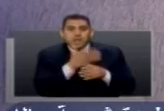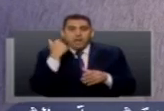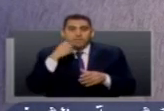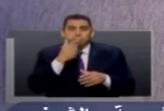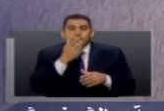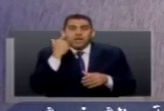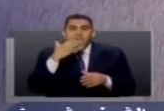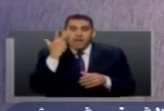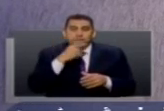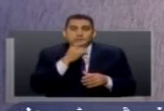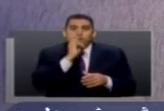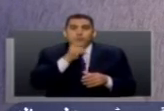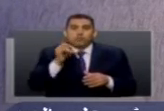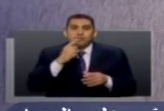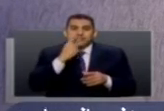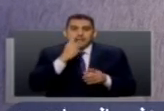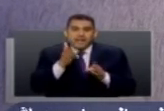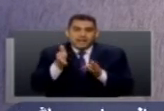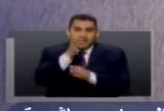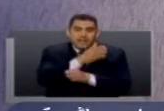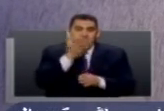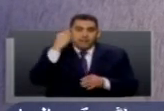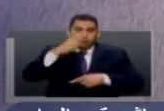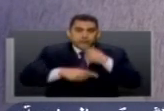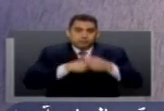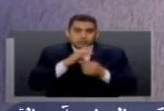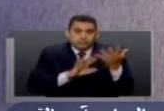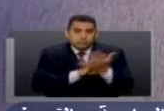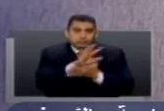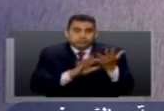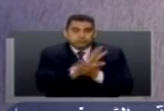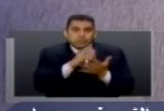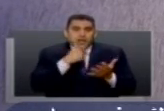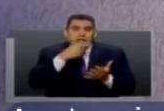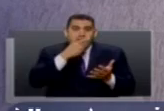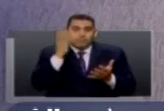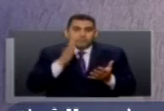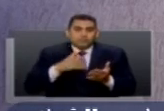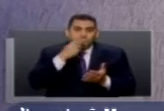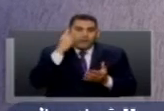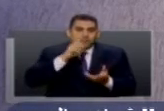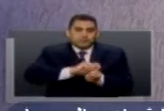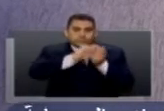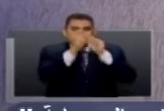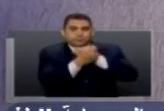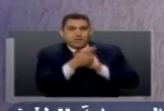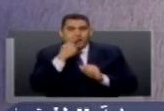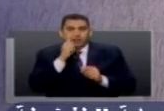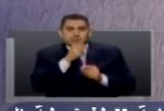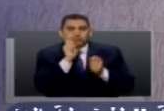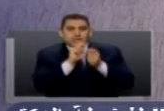الهجري واصبحت في كل عصر تاتي فيه موجه من الموجات تعاد بشكل او باخر بصياغه